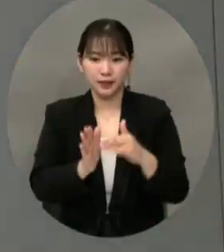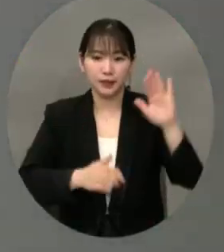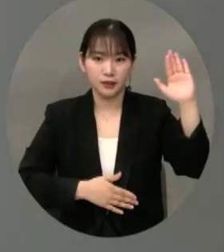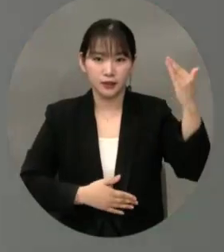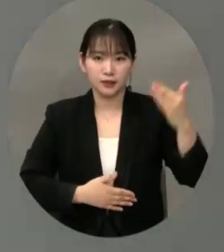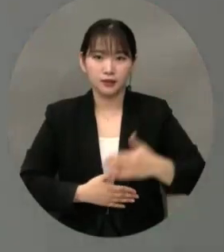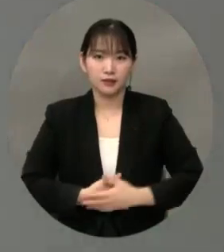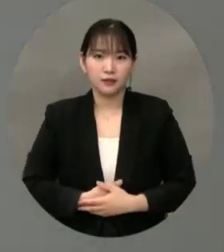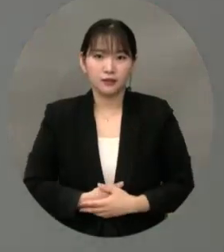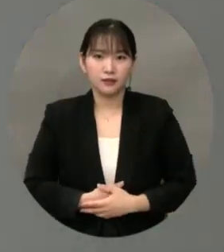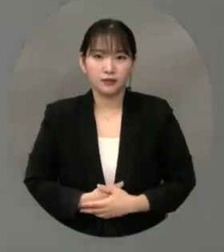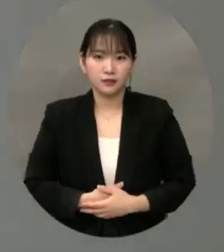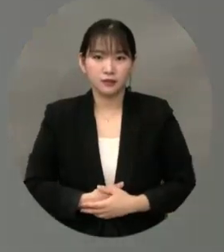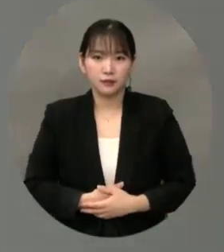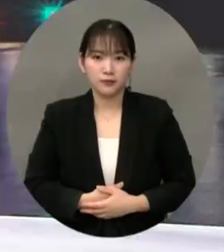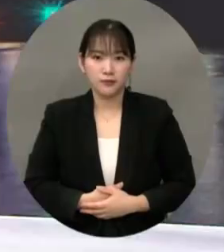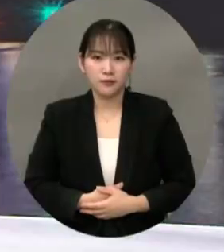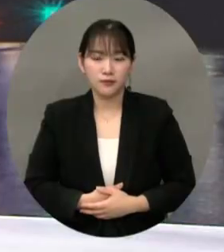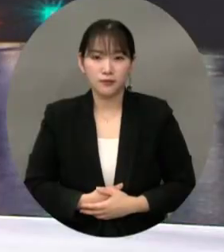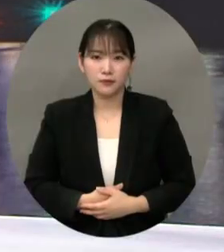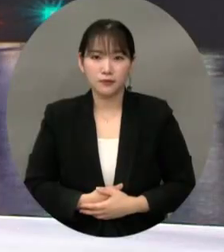끝납니다.